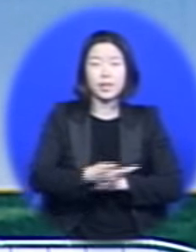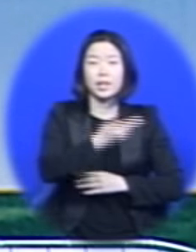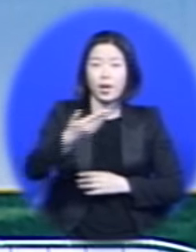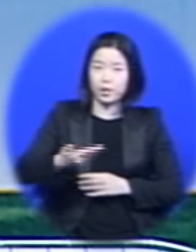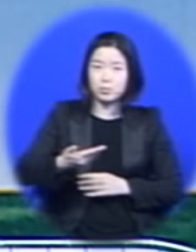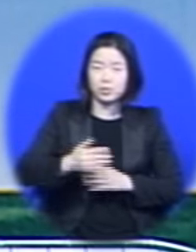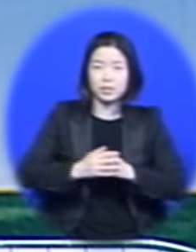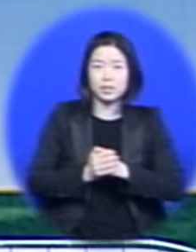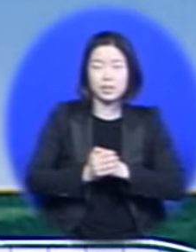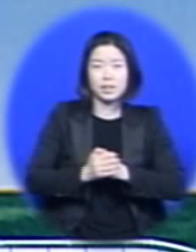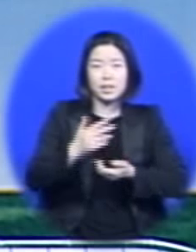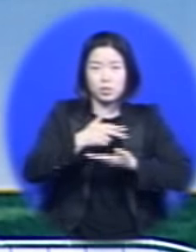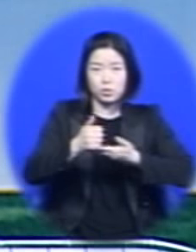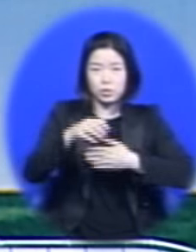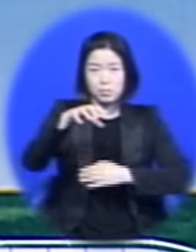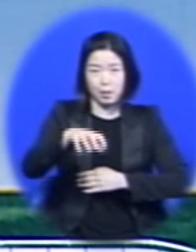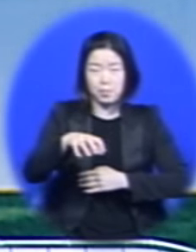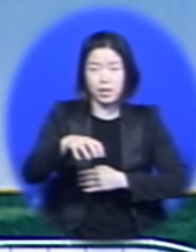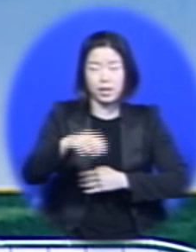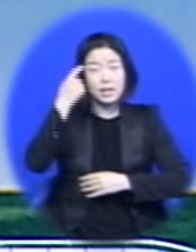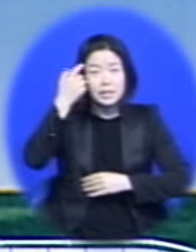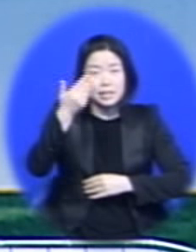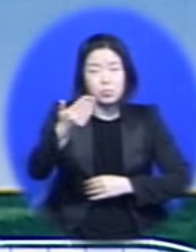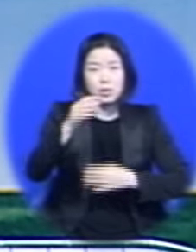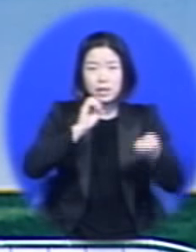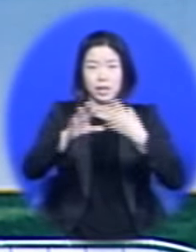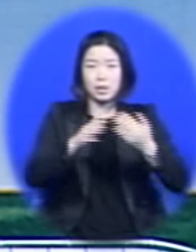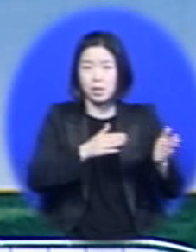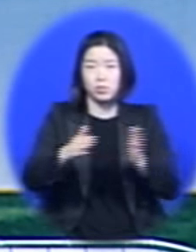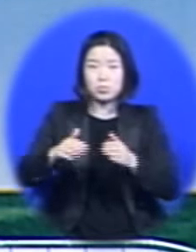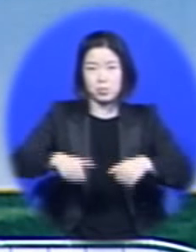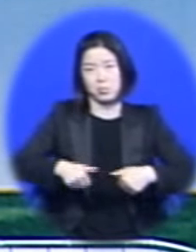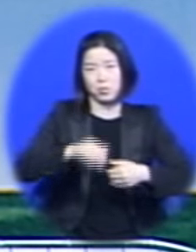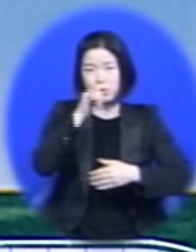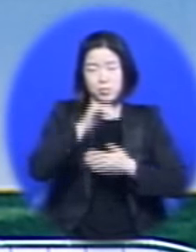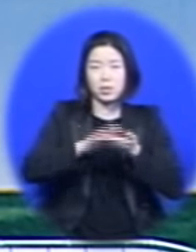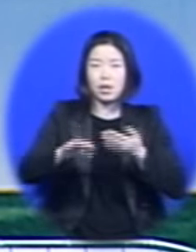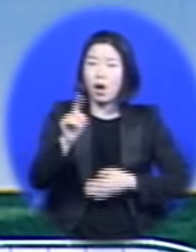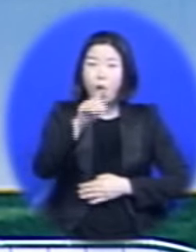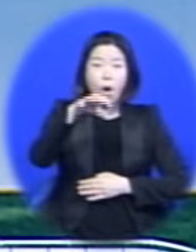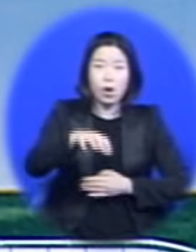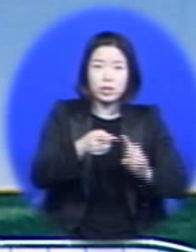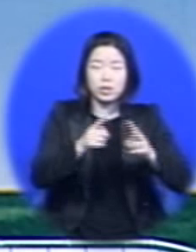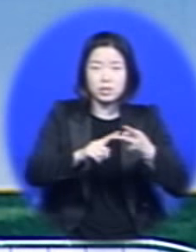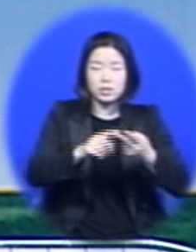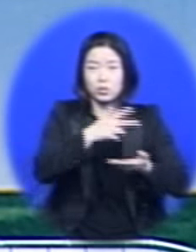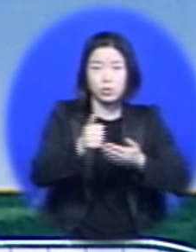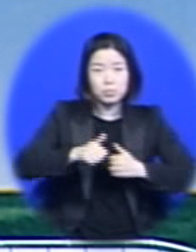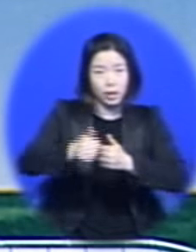여러분은 주님 앞에 질문에 대답을 할 준비를 하셔야 됩니다. 어디든지 주님을 따라갈 수